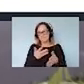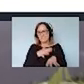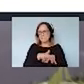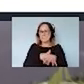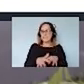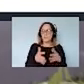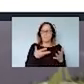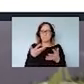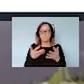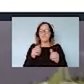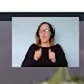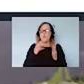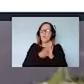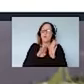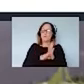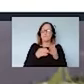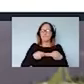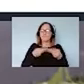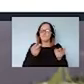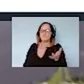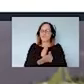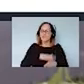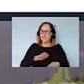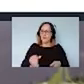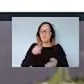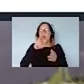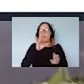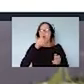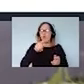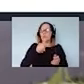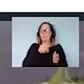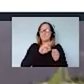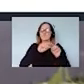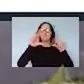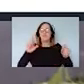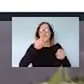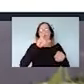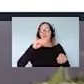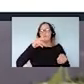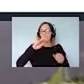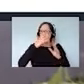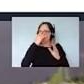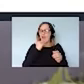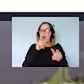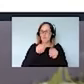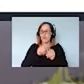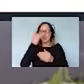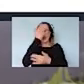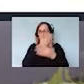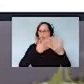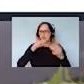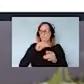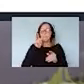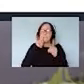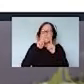system, żeby uczyć dzieciaki nie tylko kodowania, które jest kodowaniem na samym ekranie, ale też kodowania, które robi iluzję prawdziwego